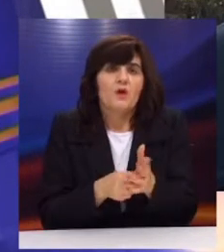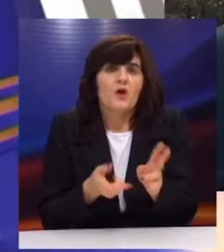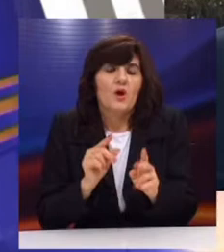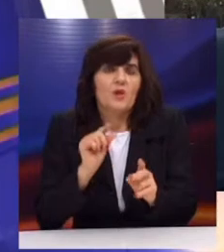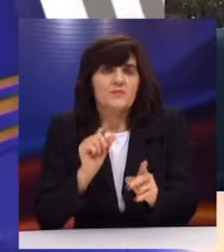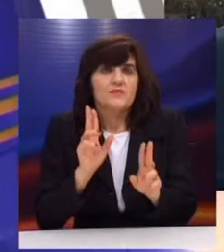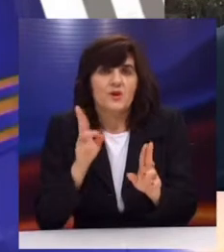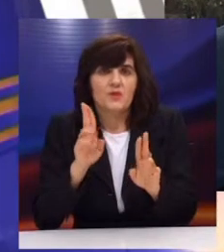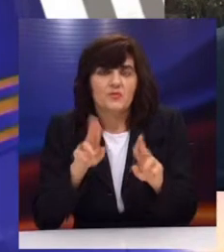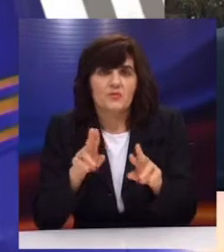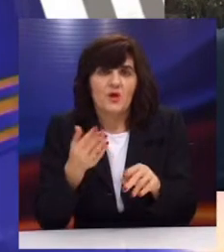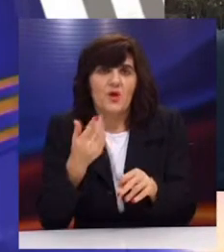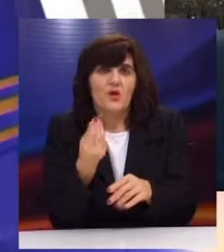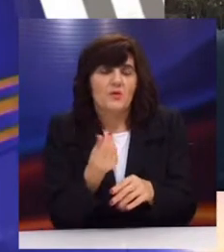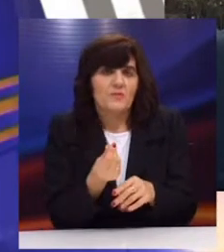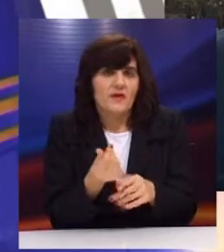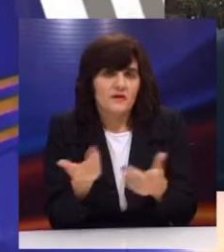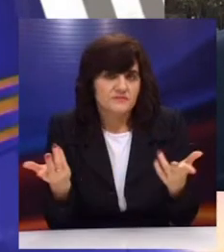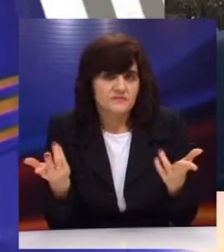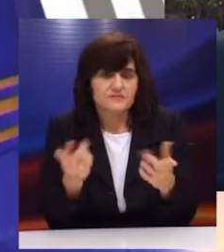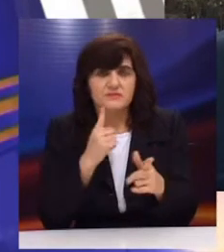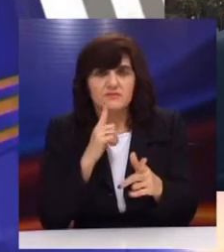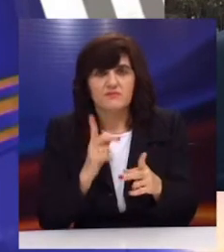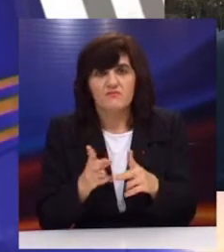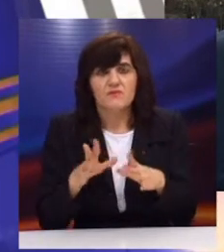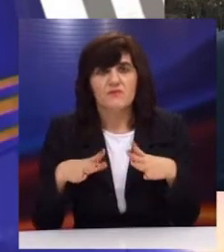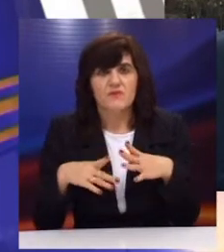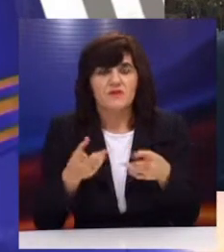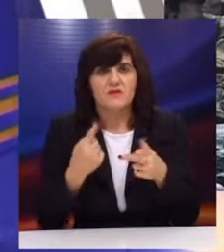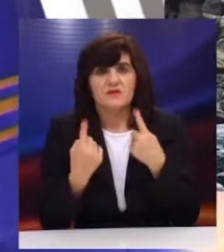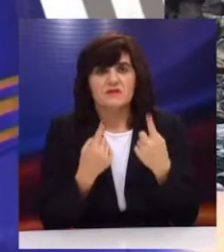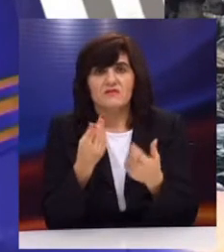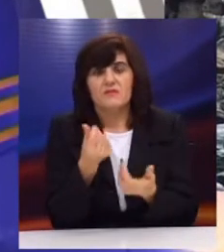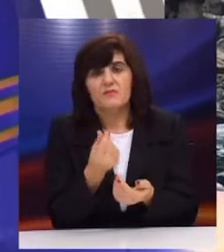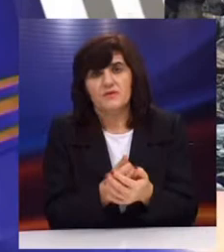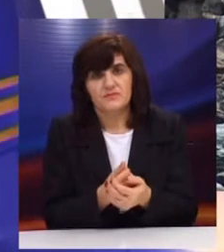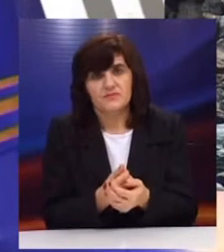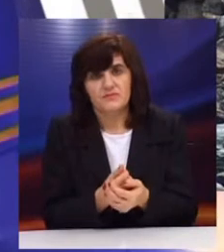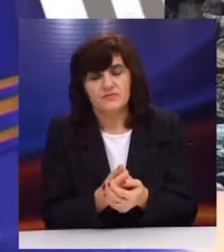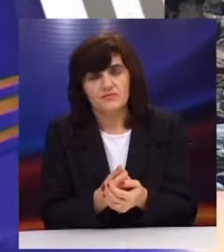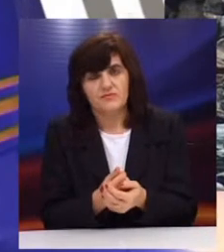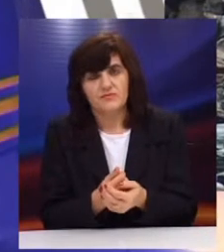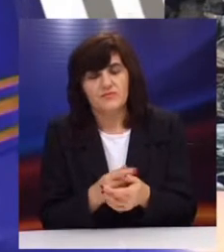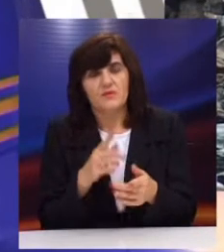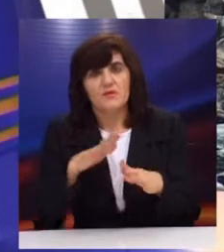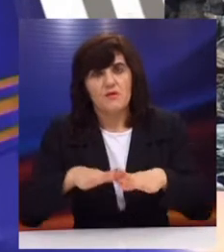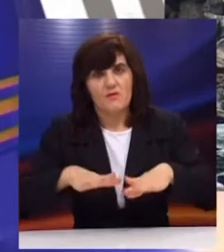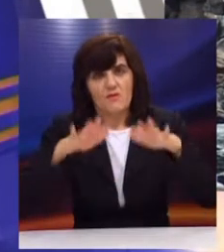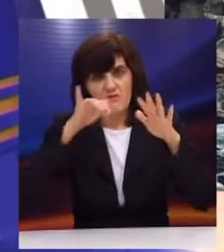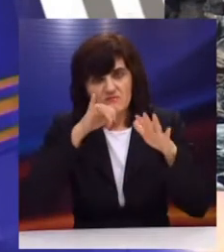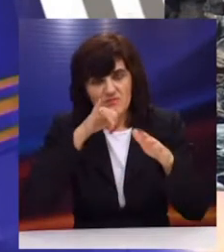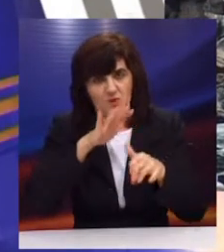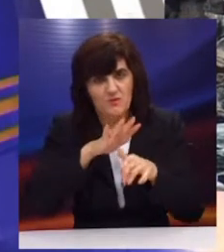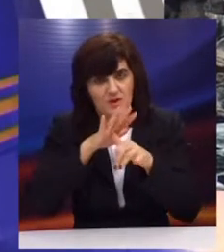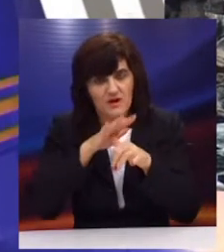mnogo manjim količinama, koliko para, toliko muzike, odnosno uzimaju ogreva koliko imaju para. Nakon poplava koje su se dogodile u maju,